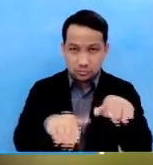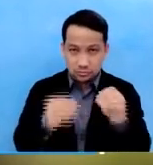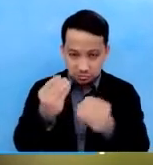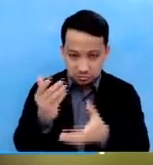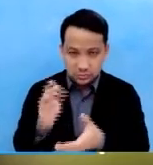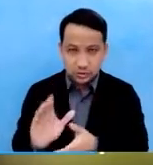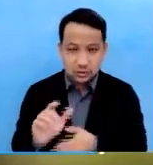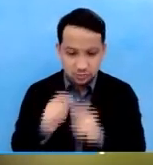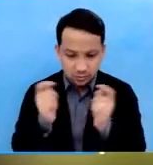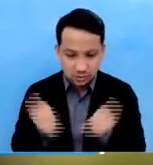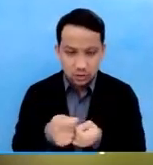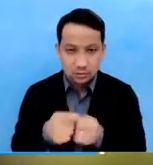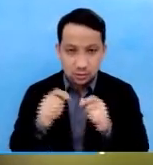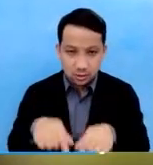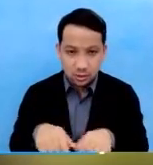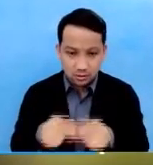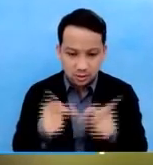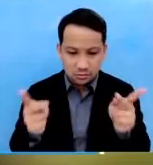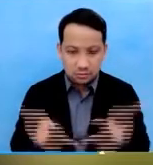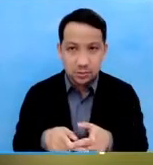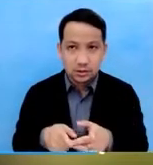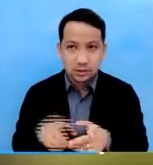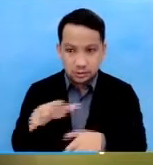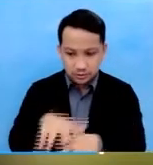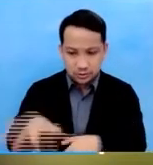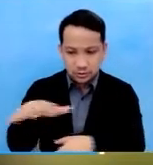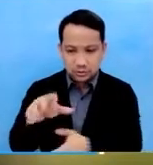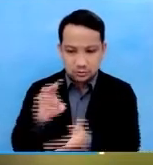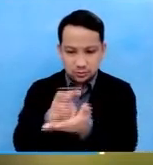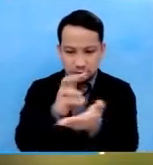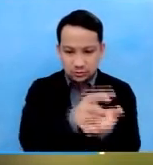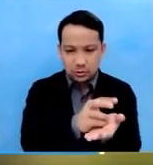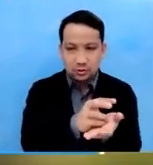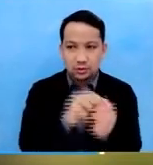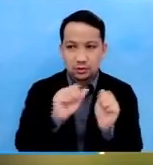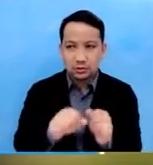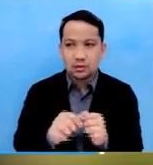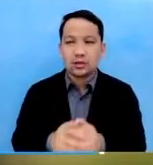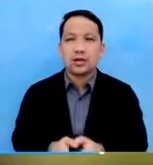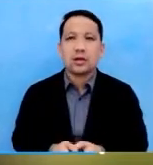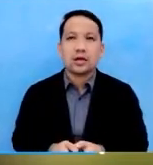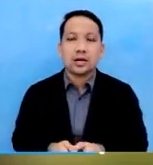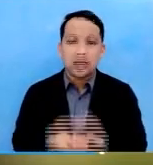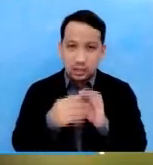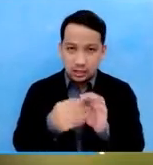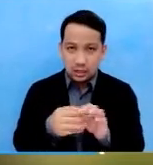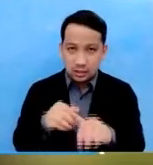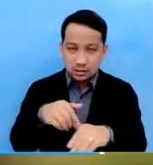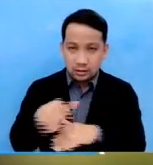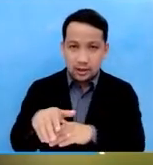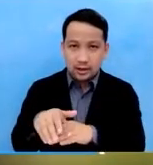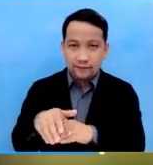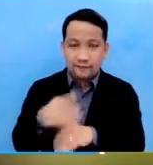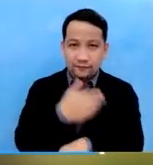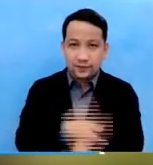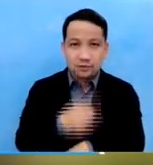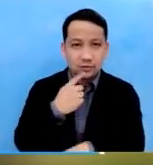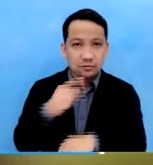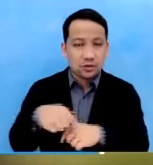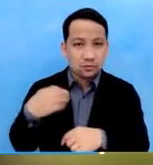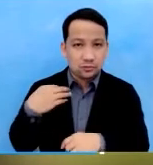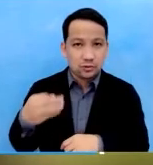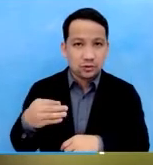team dito po sa mga bayang apektado nung lindol? We are always deployed. We have chapters there and okay. We have volunteers in every